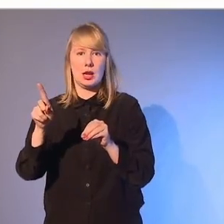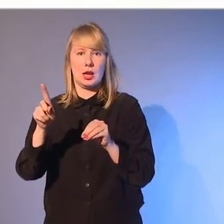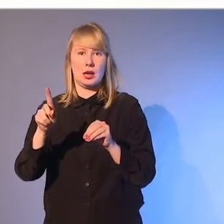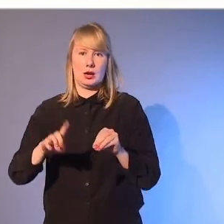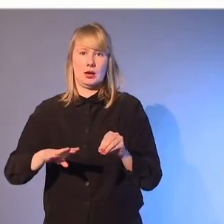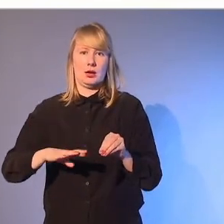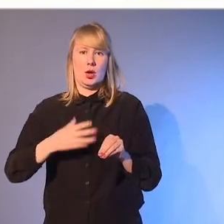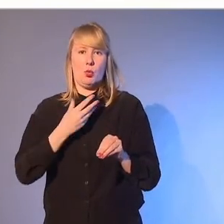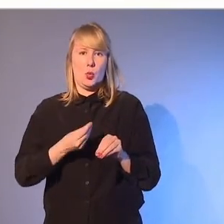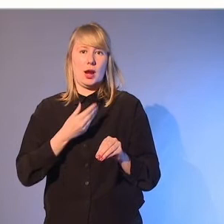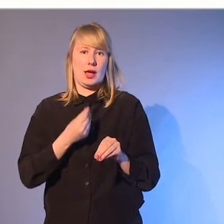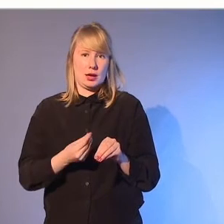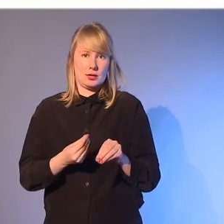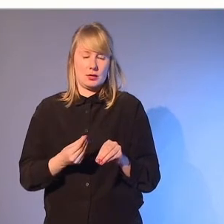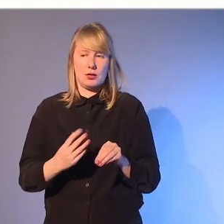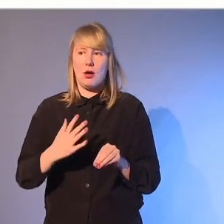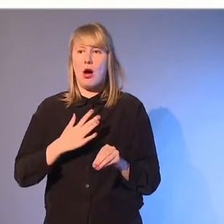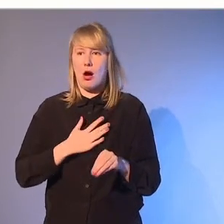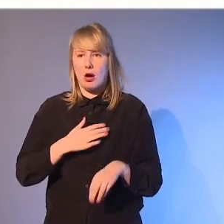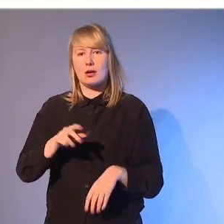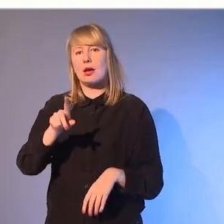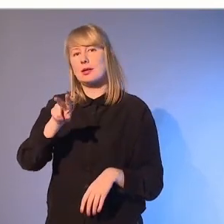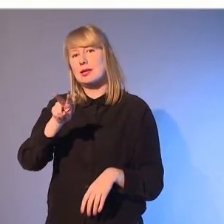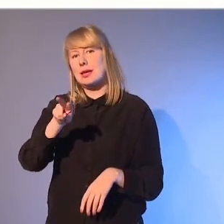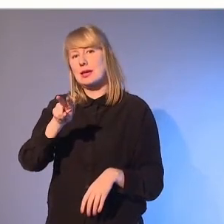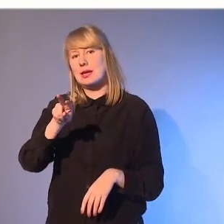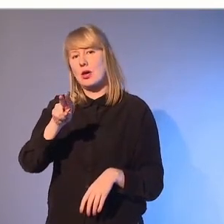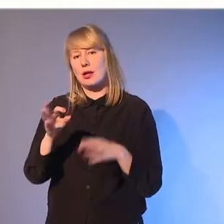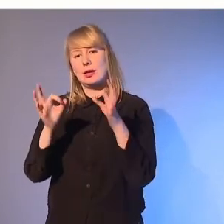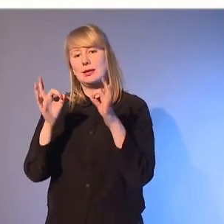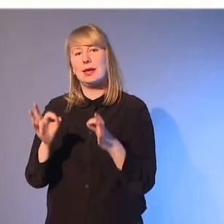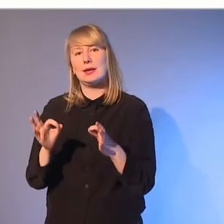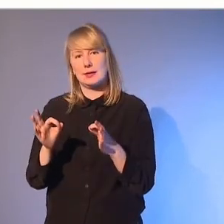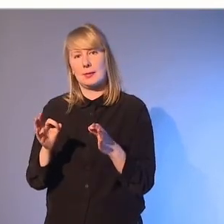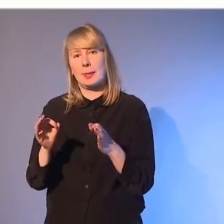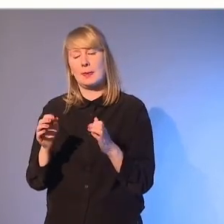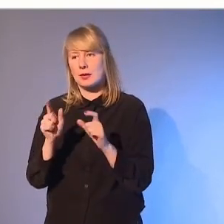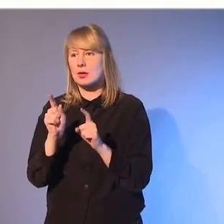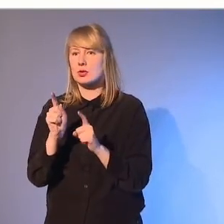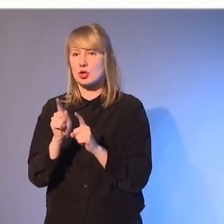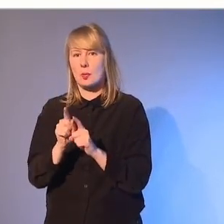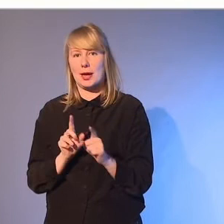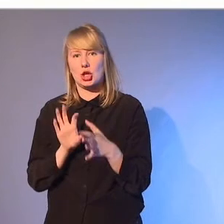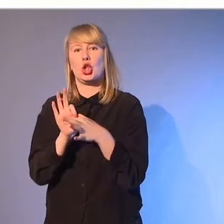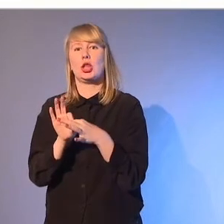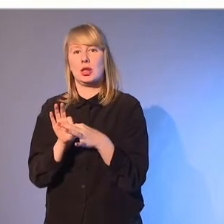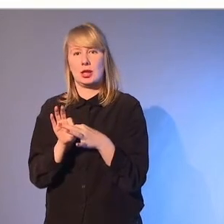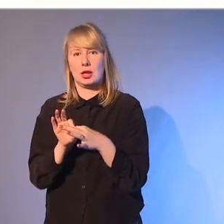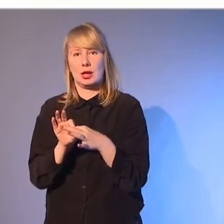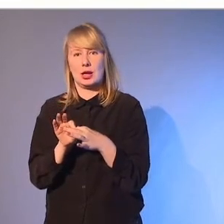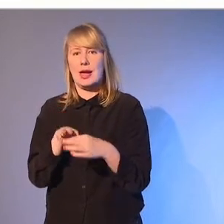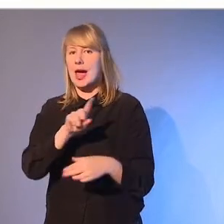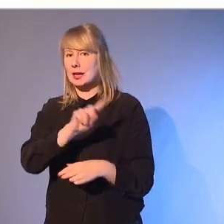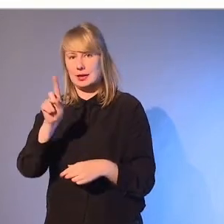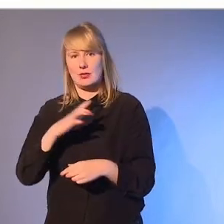pubertet, har en digital dings som de på en eller annen måte knyttet til 24 timer i døgnet. Så